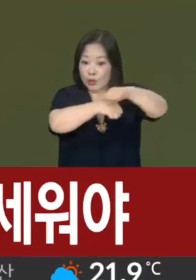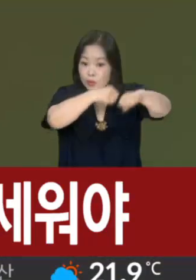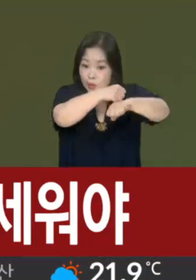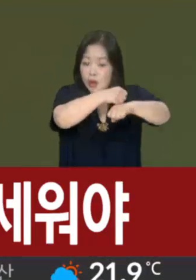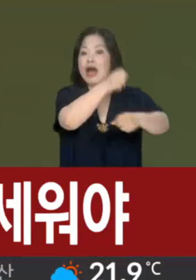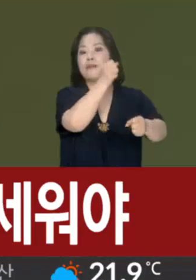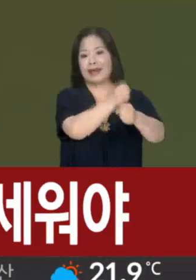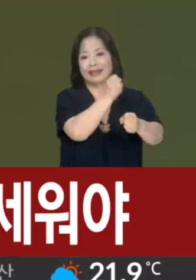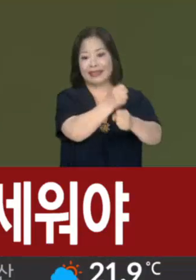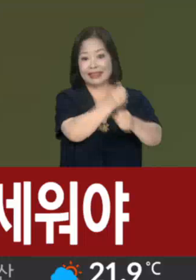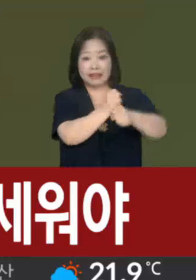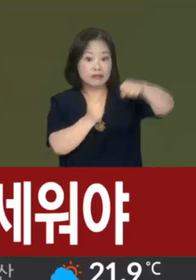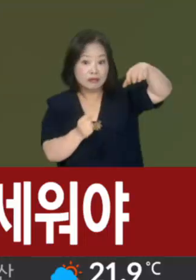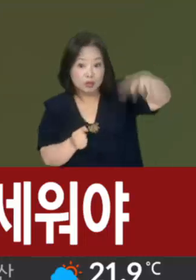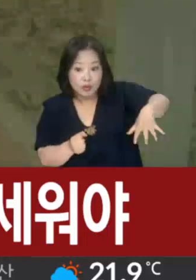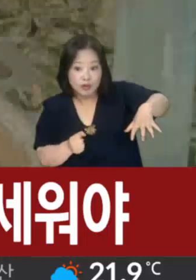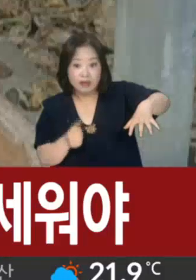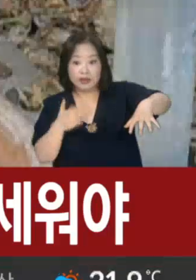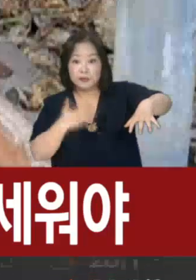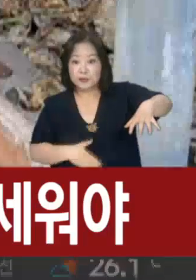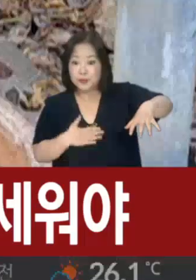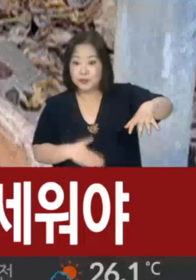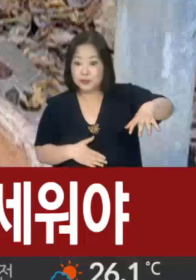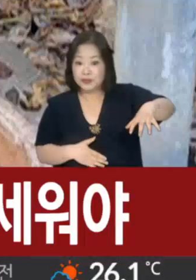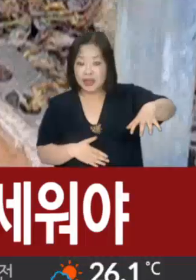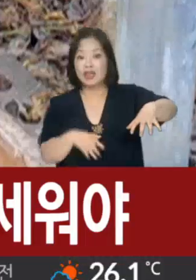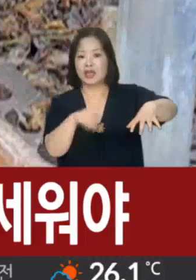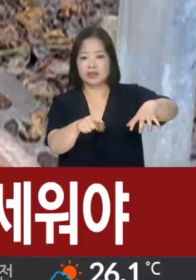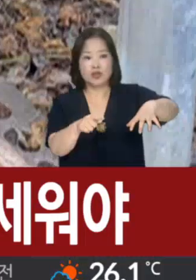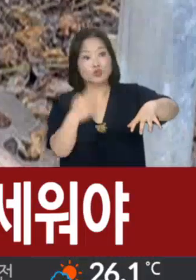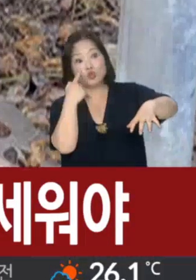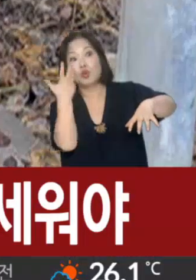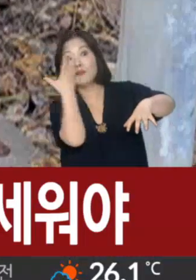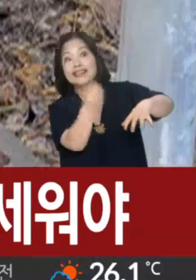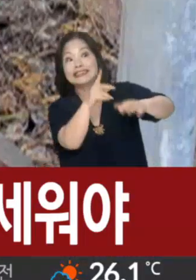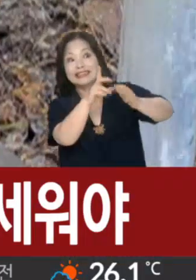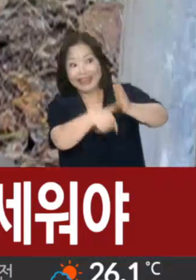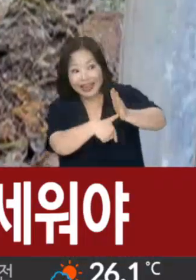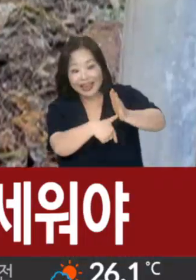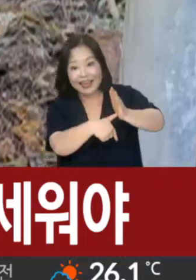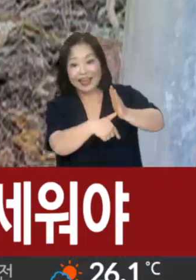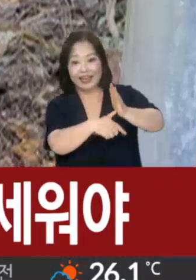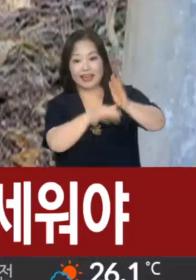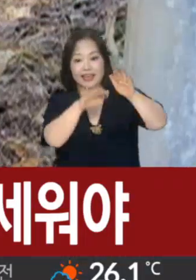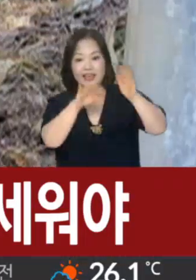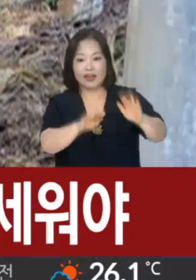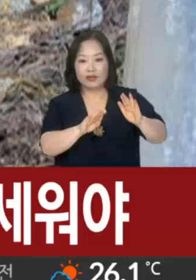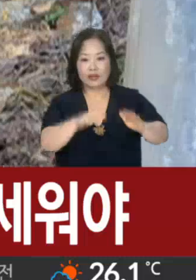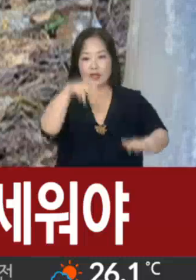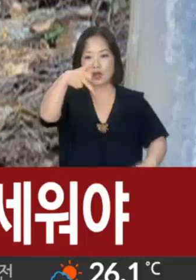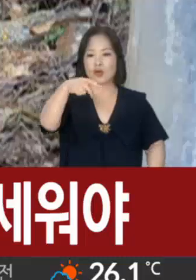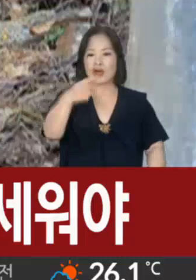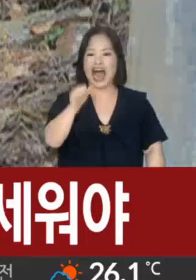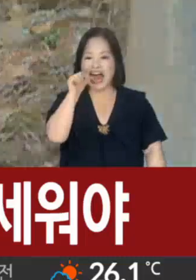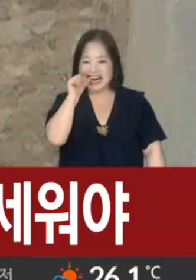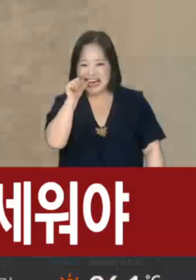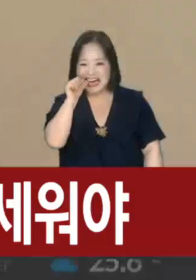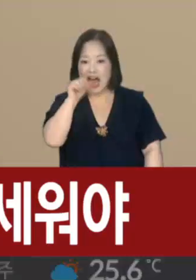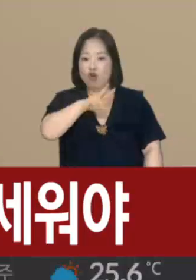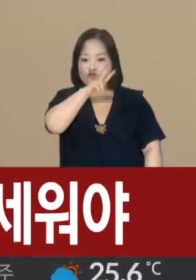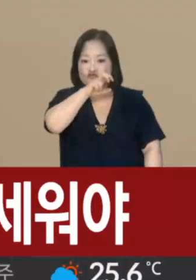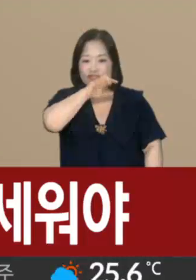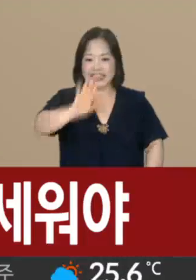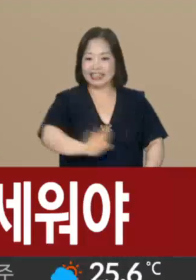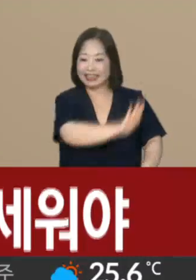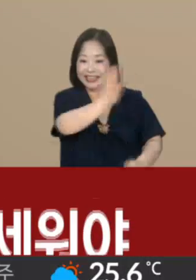그러니까 블록처럼, 그러니까 지금 뭐 그 미관상 밖에 미장을 그러니까 콘크리트인데 밖에 미장을 벽돌로